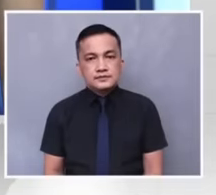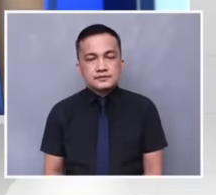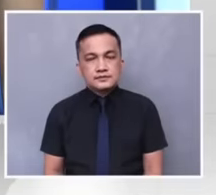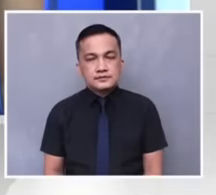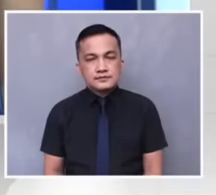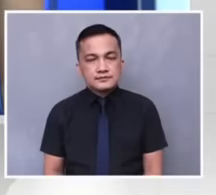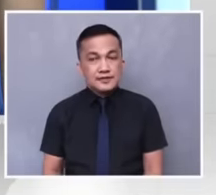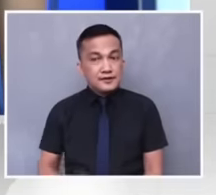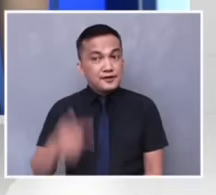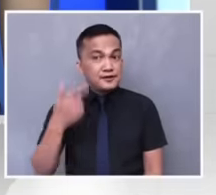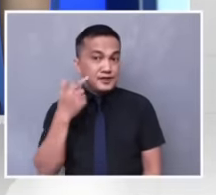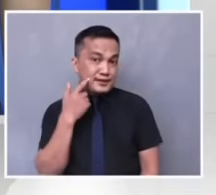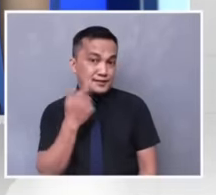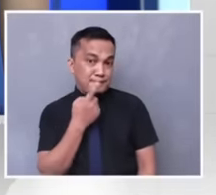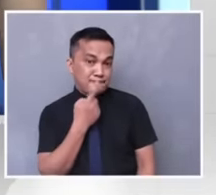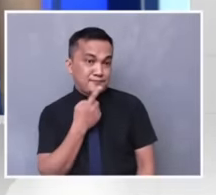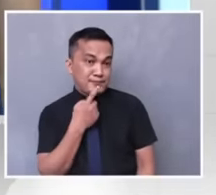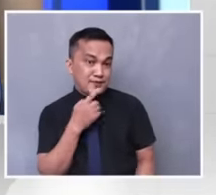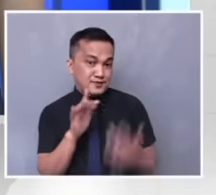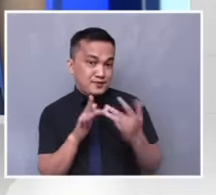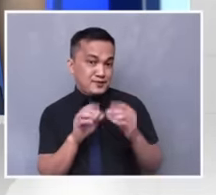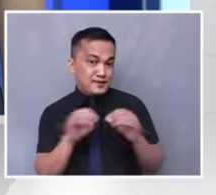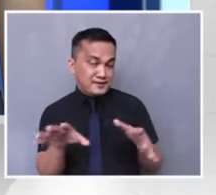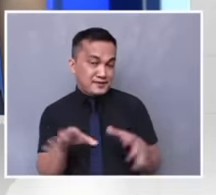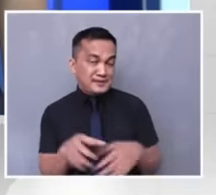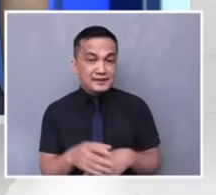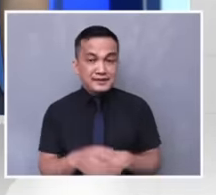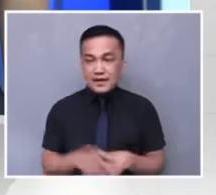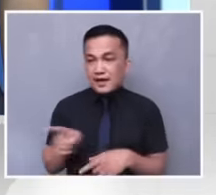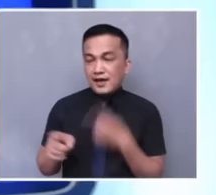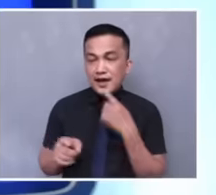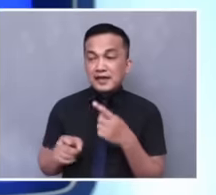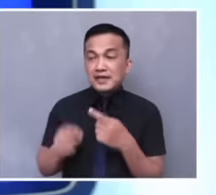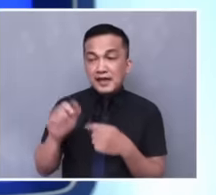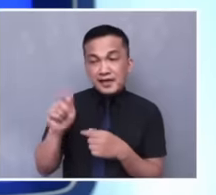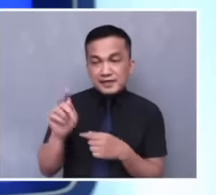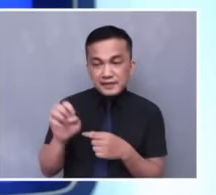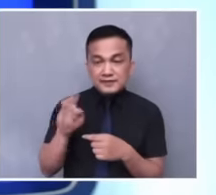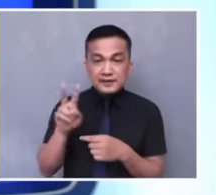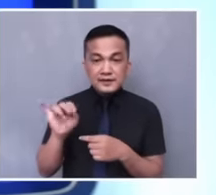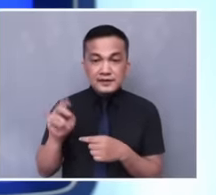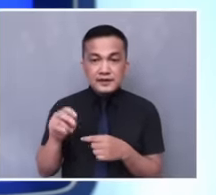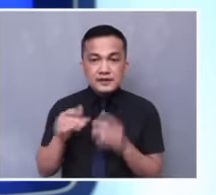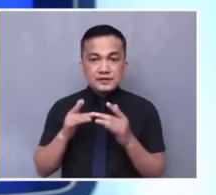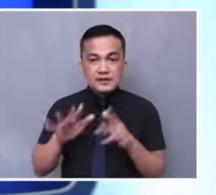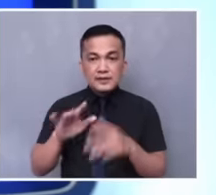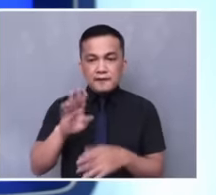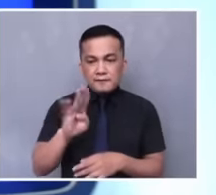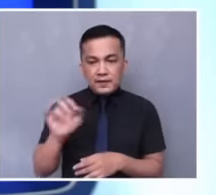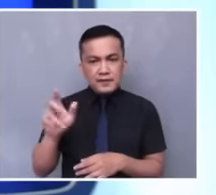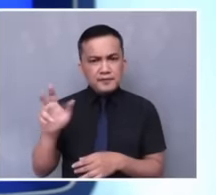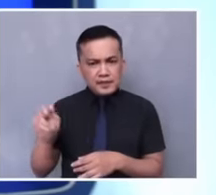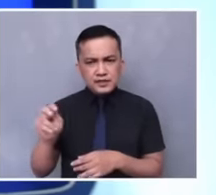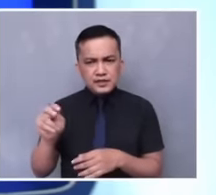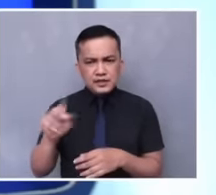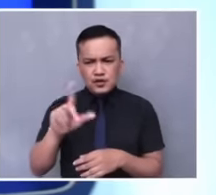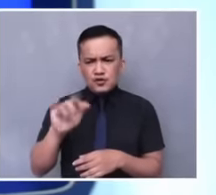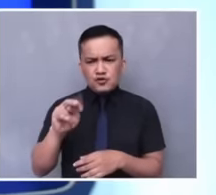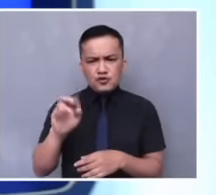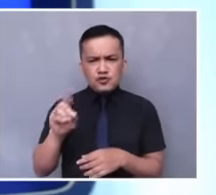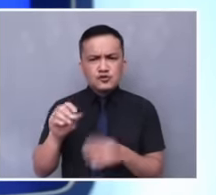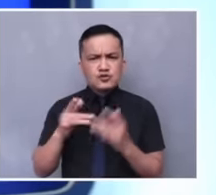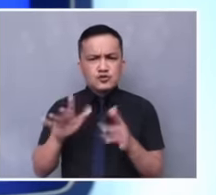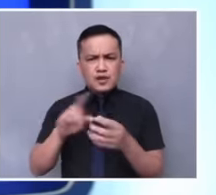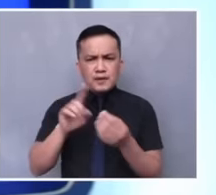Gretchen, anong trending ngayon sa OPM? At i-trending ngayon ang latest music video ng Ben and Ben na Lunod tungkol sa issue ng